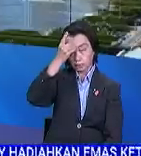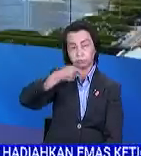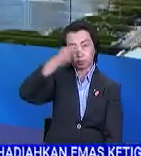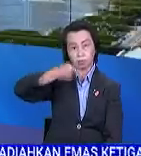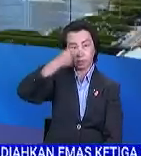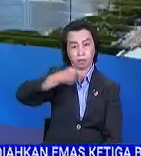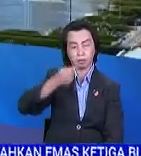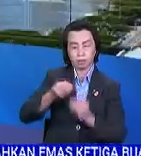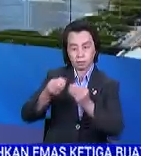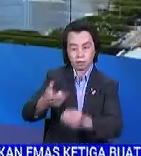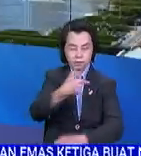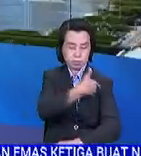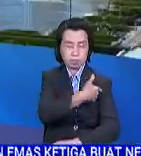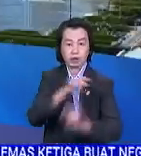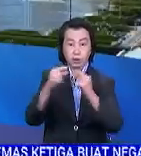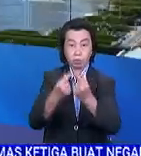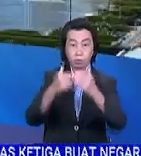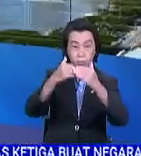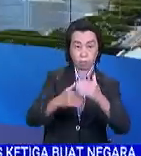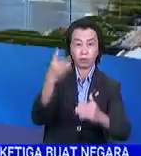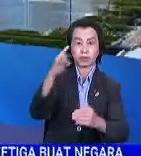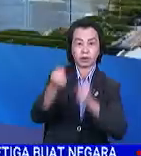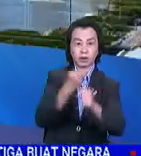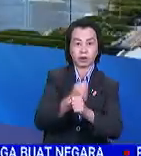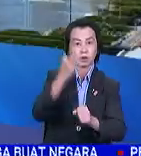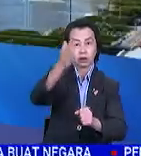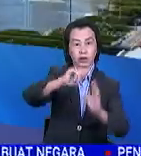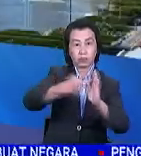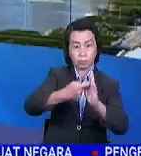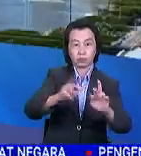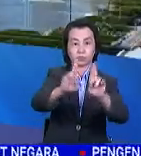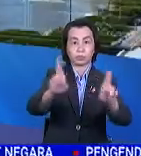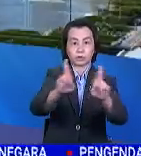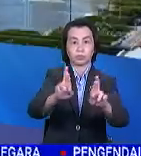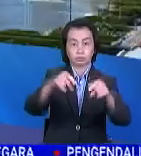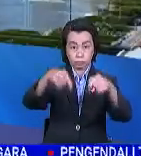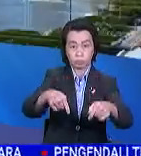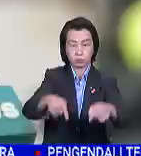berkata pemberian vaksin kepada golongan tersebut dijangka bermula Rabu